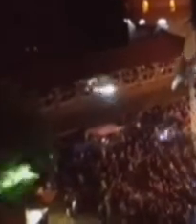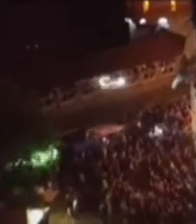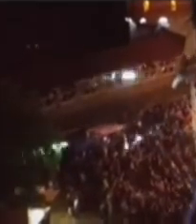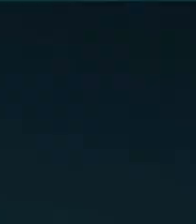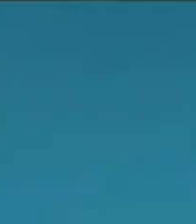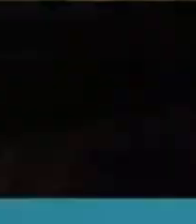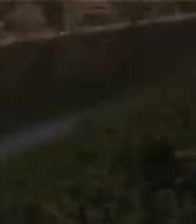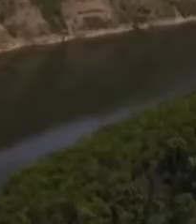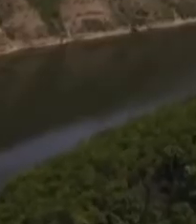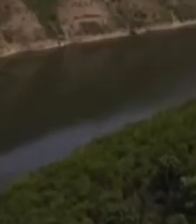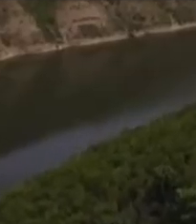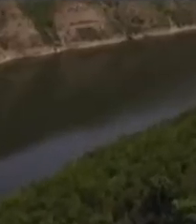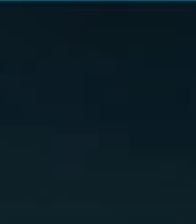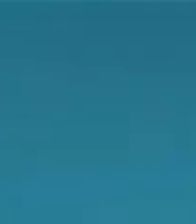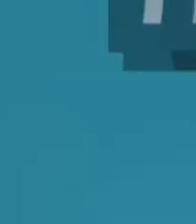Музика